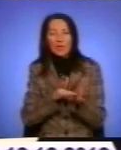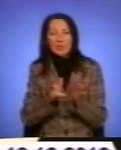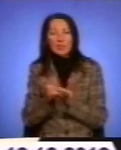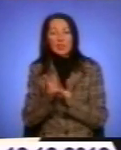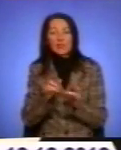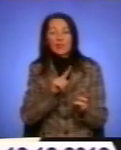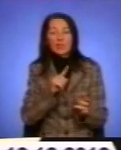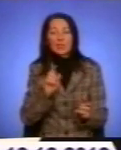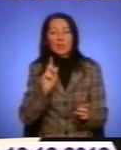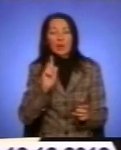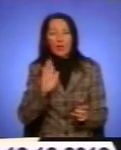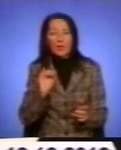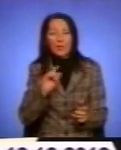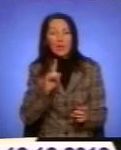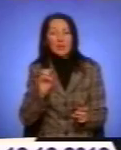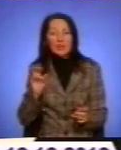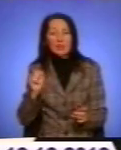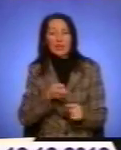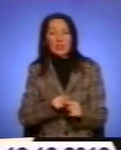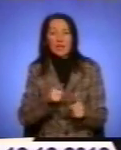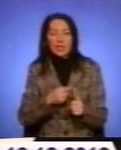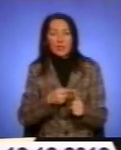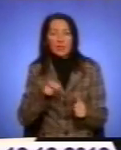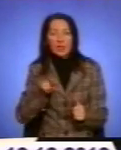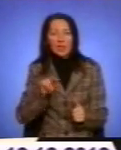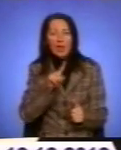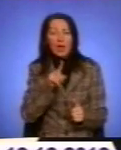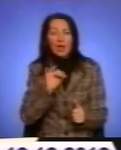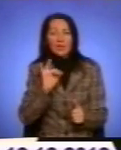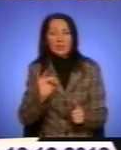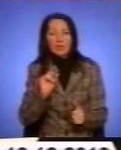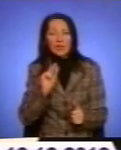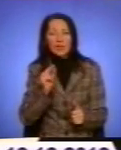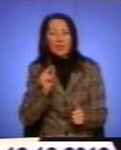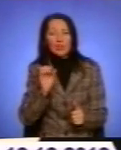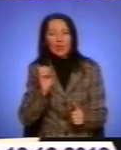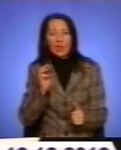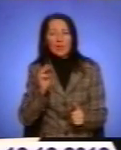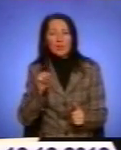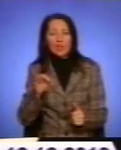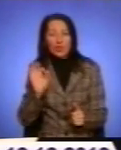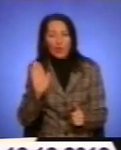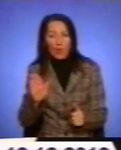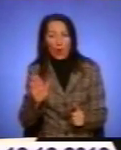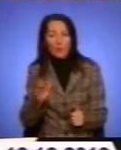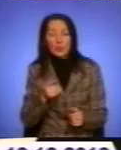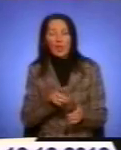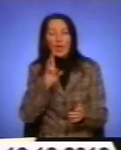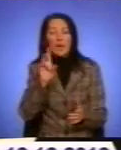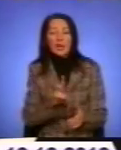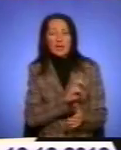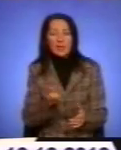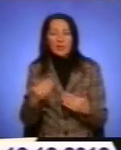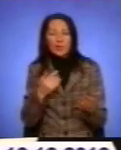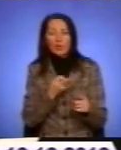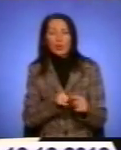так зване язичество. Тому Церква Христова ставиться до цього дуже обережно і критикує це, бо